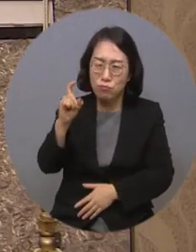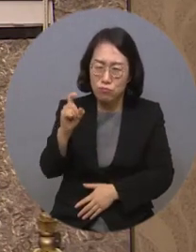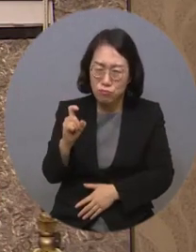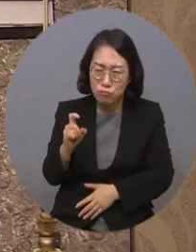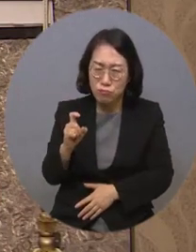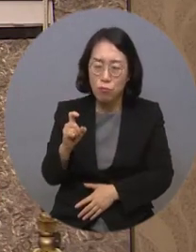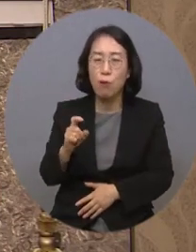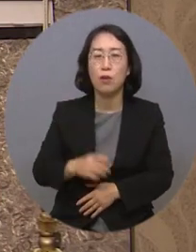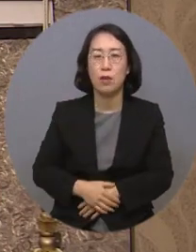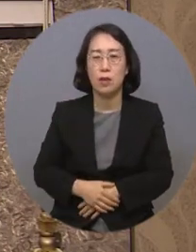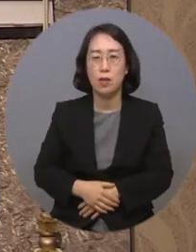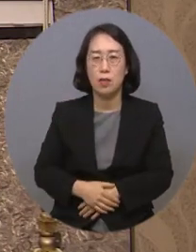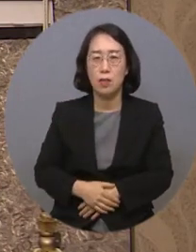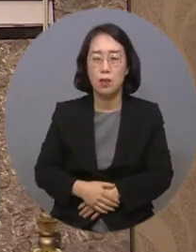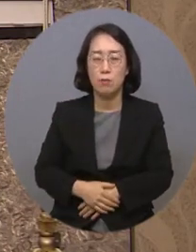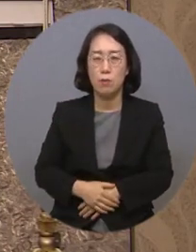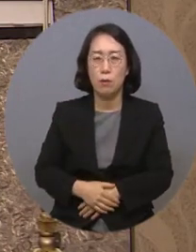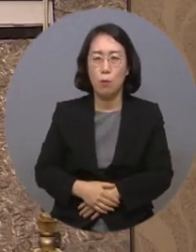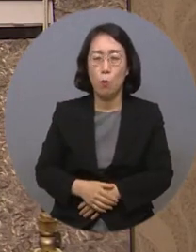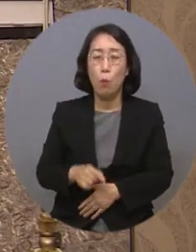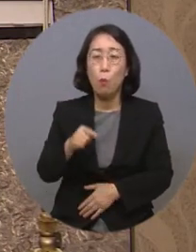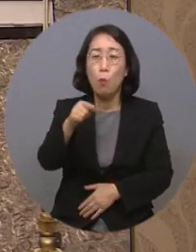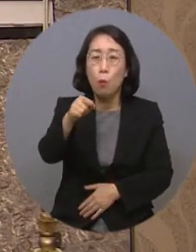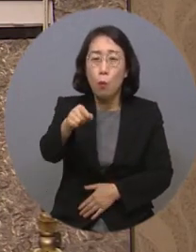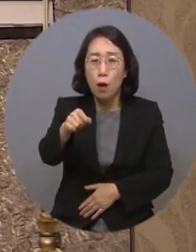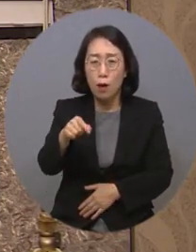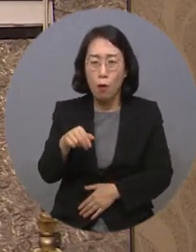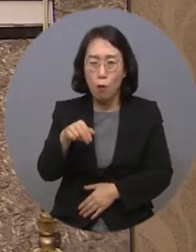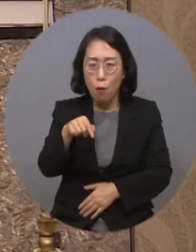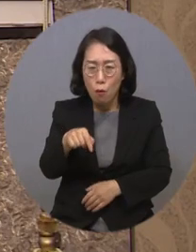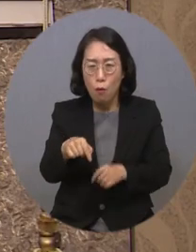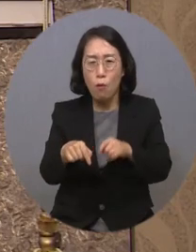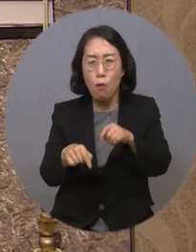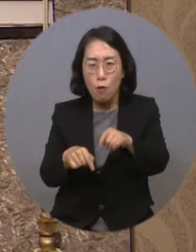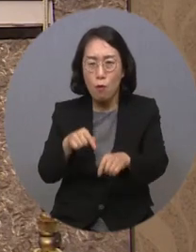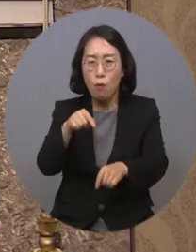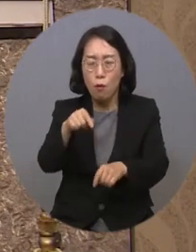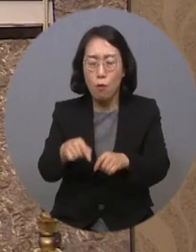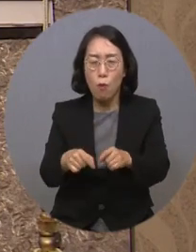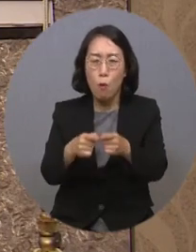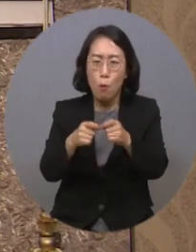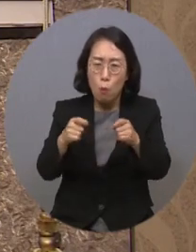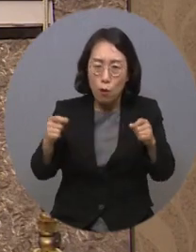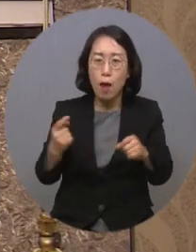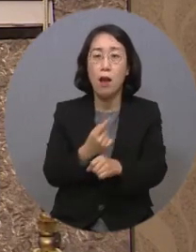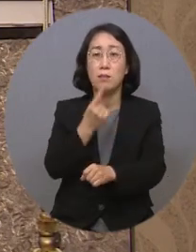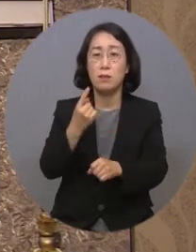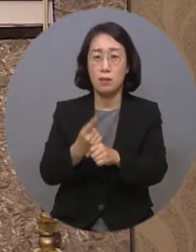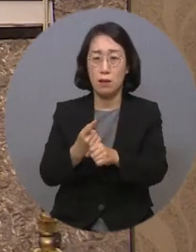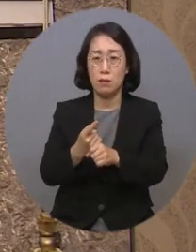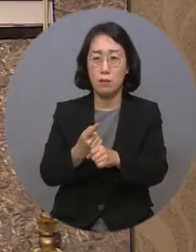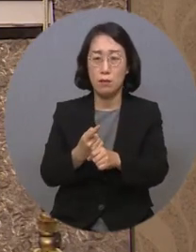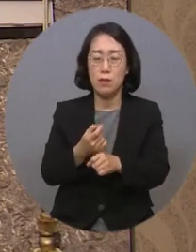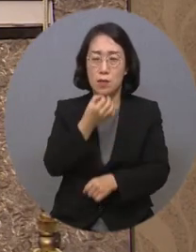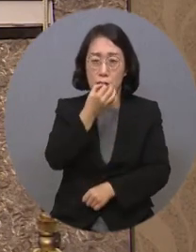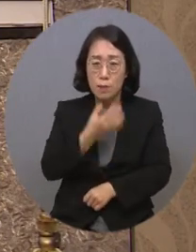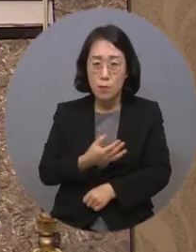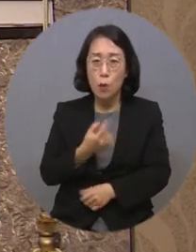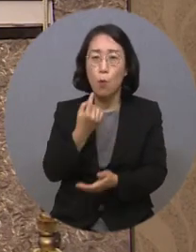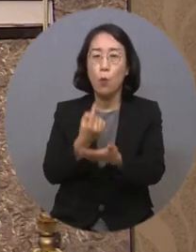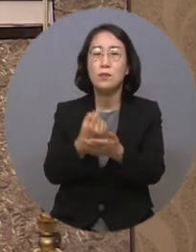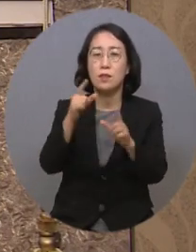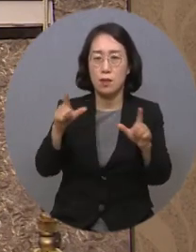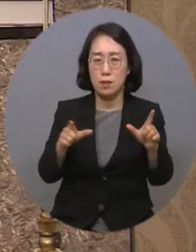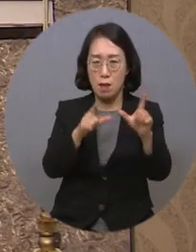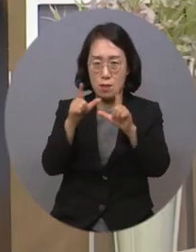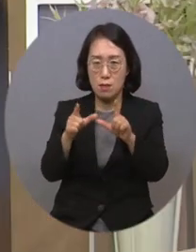좋지 않으셔서. 네네. 그래서 한 100m 가는데 한 1시간씩 걸리는 분이 계셨어요. 네. 그래서 독거노인이셨는데 그분을 어떻게